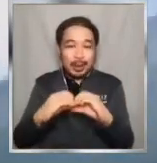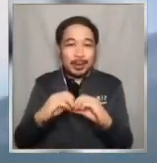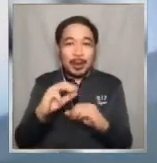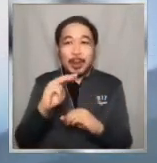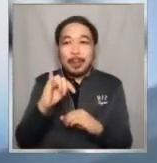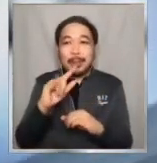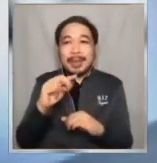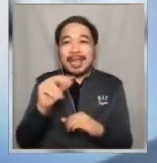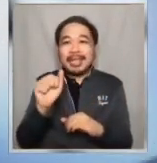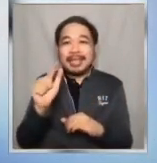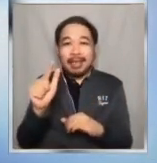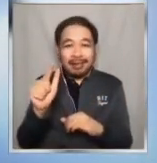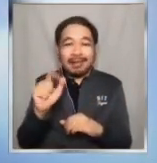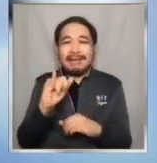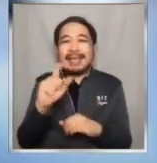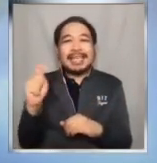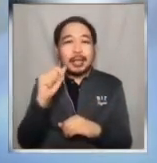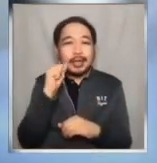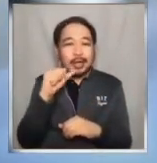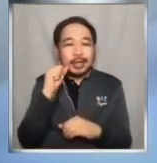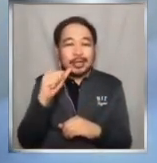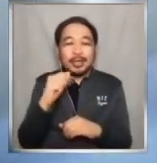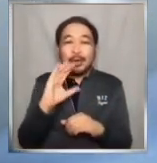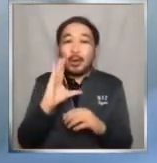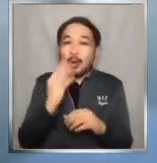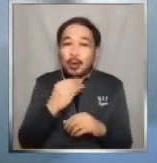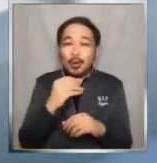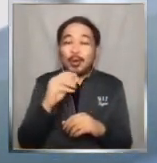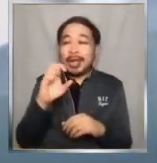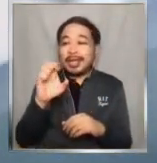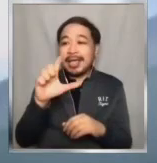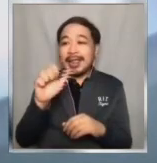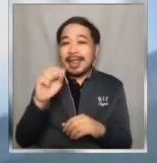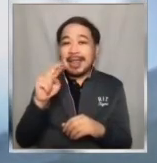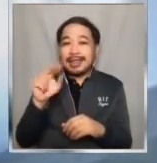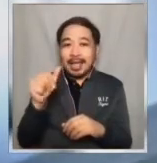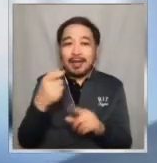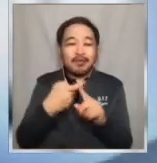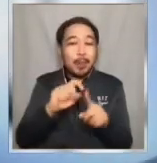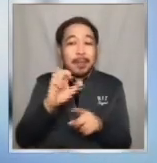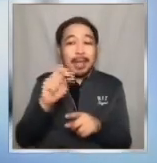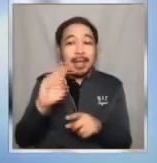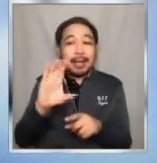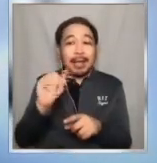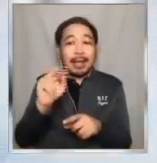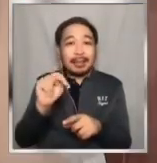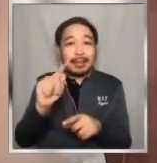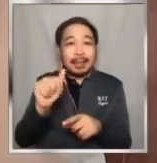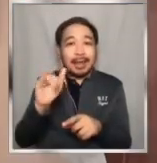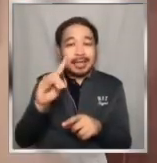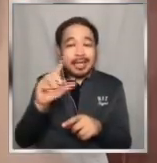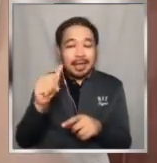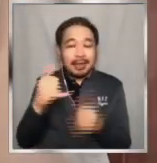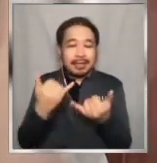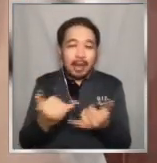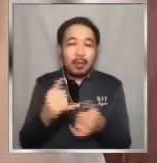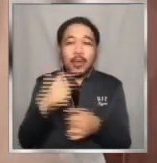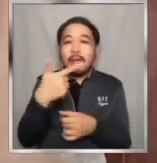ang gumanap ng Sangre Alena sa Encantadia, si Gabby Garcia. Gabs!